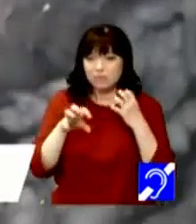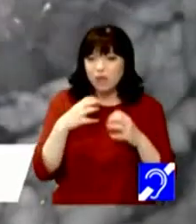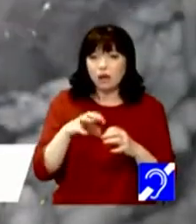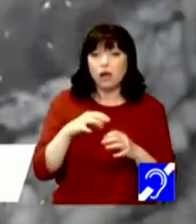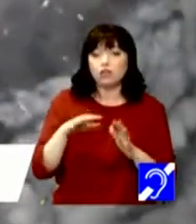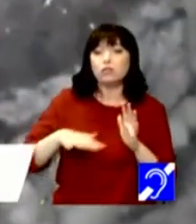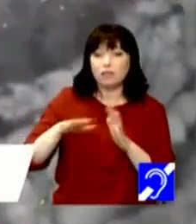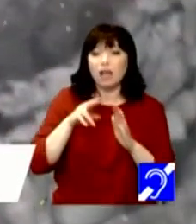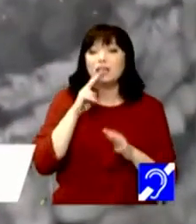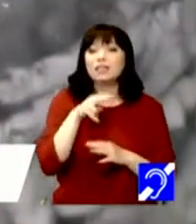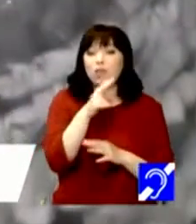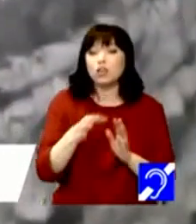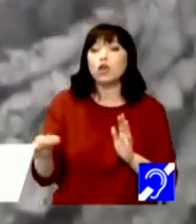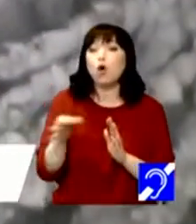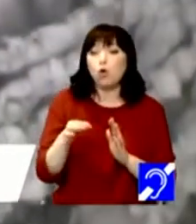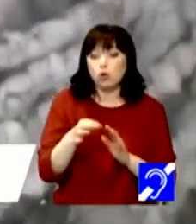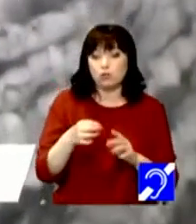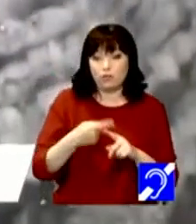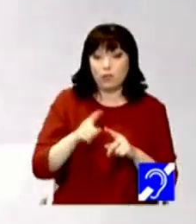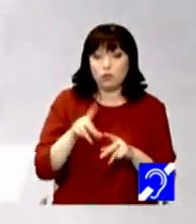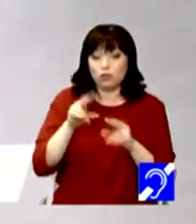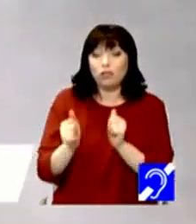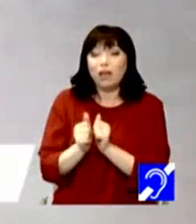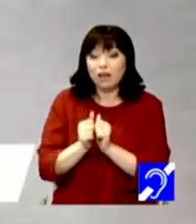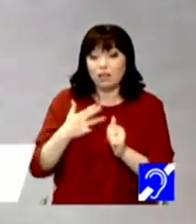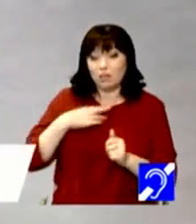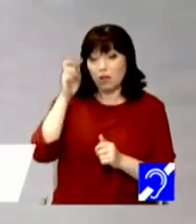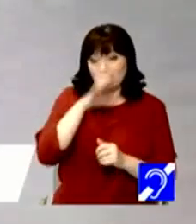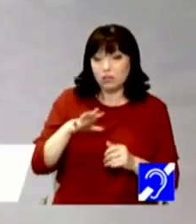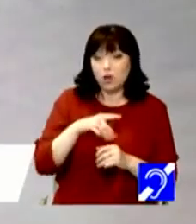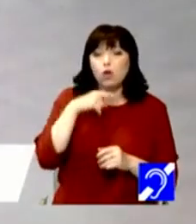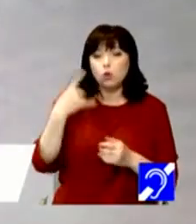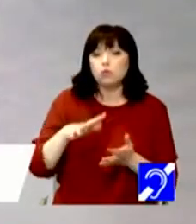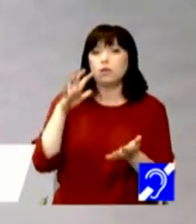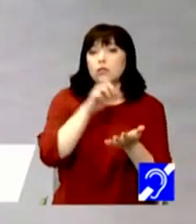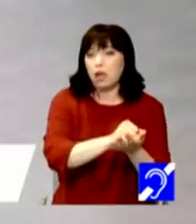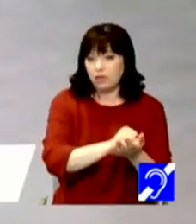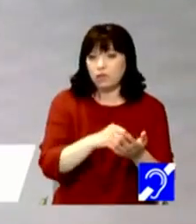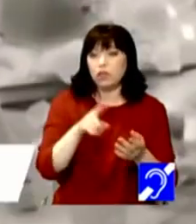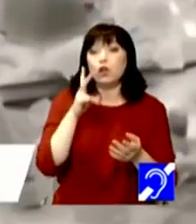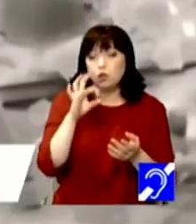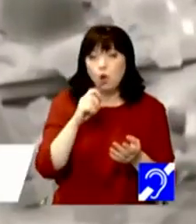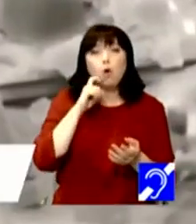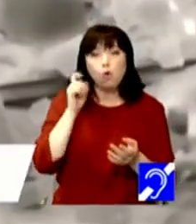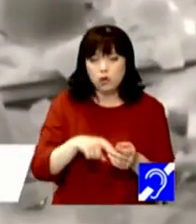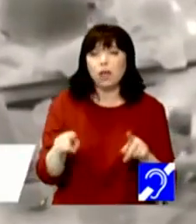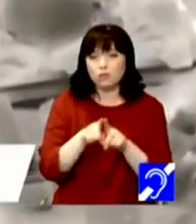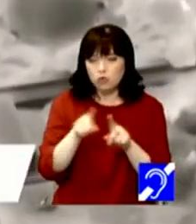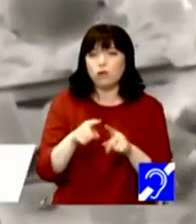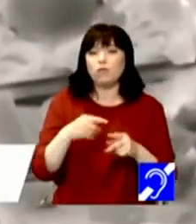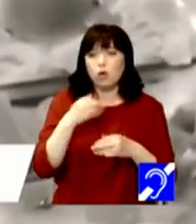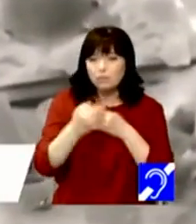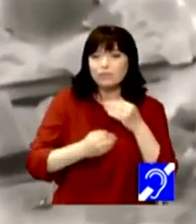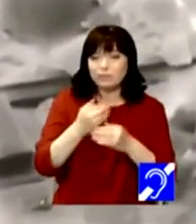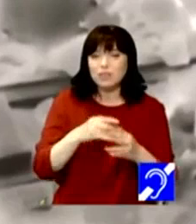zona insulei Șerpilor, aflată în proximitatea țării noastre. Rușii ocupă această insulă de la începutul ostilităților, însă ucrainenii le atacă în mod